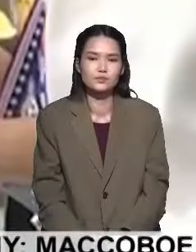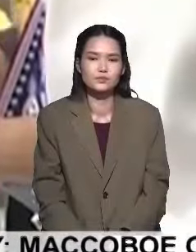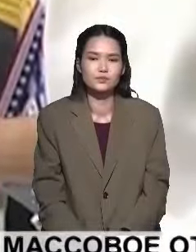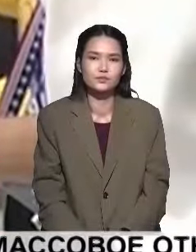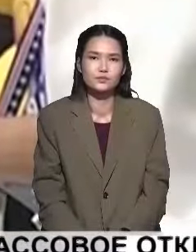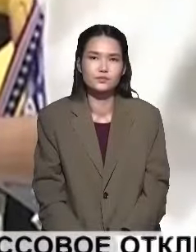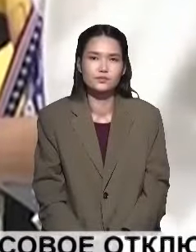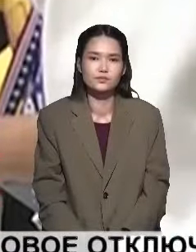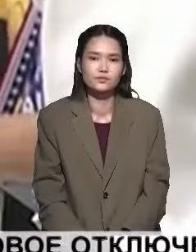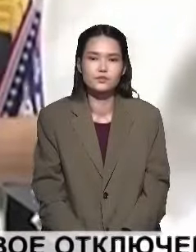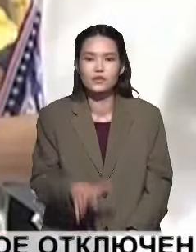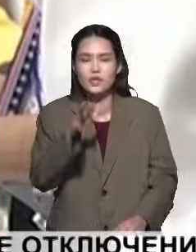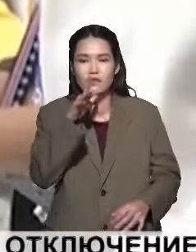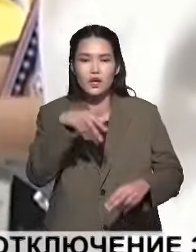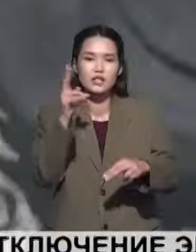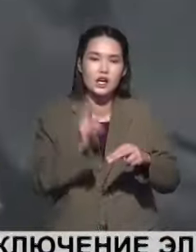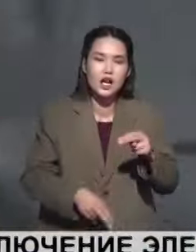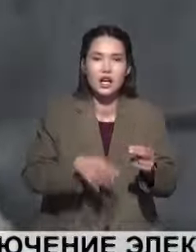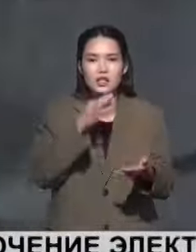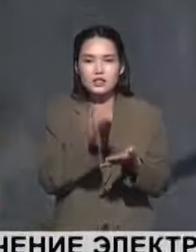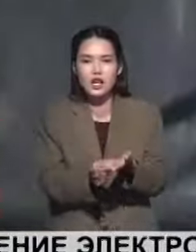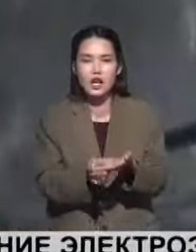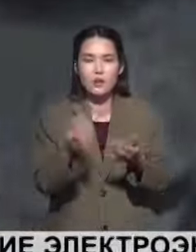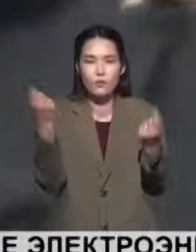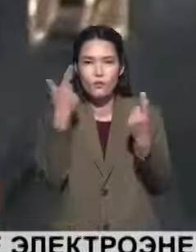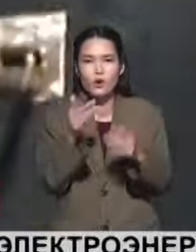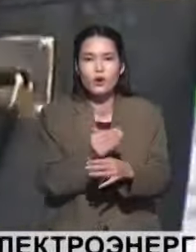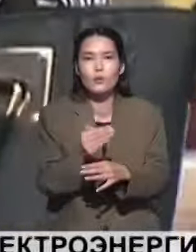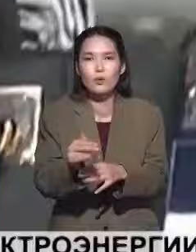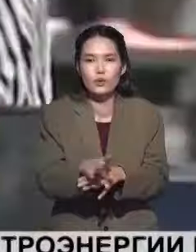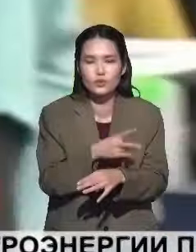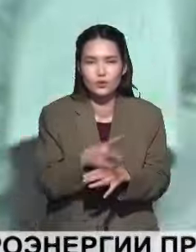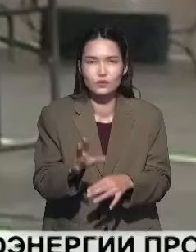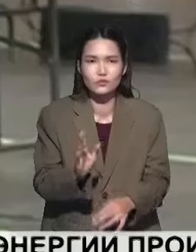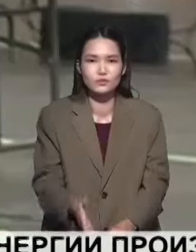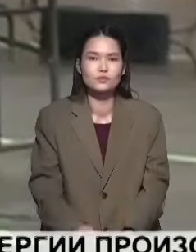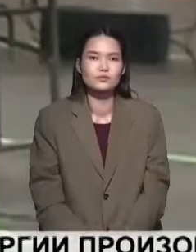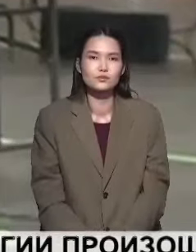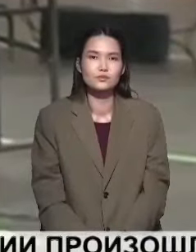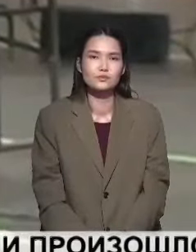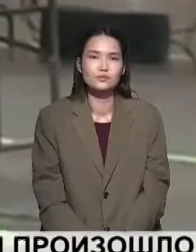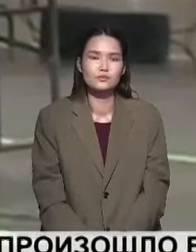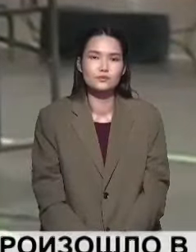Из-за разницы во времени окончательные результаты выборов станут известны лишь поздно ночью. Анна Расюмбаева, Астана Таймс.